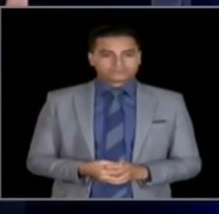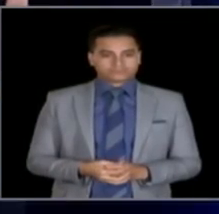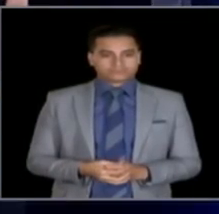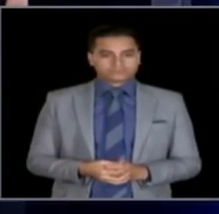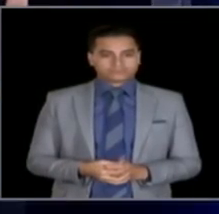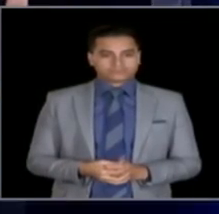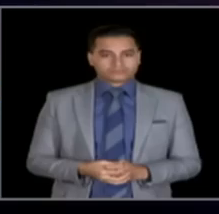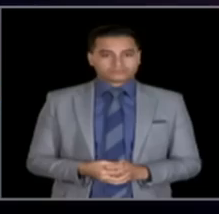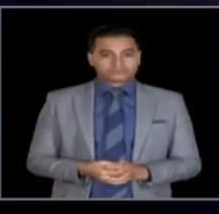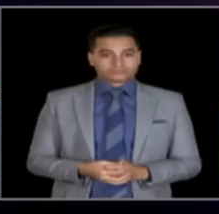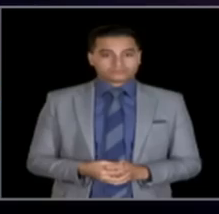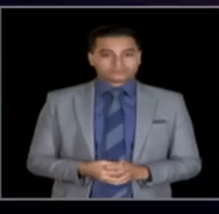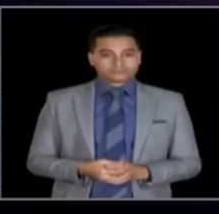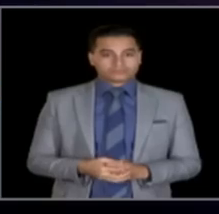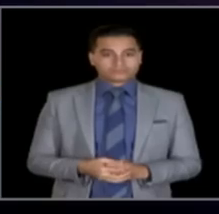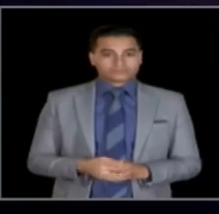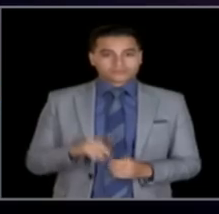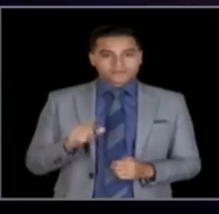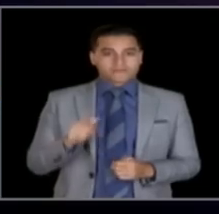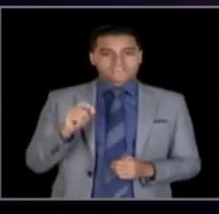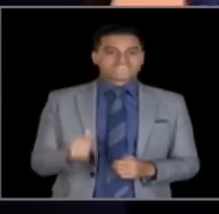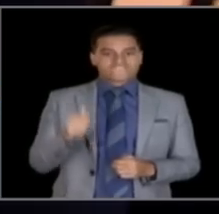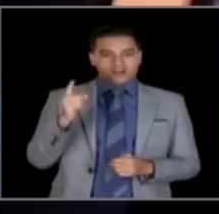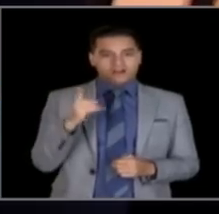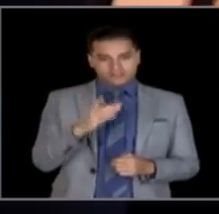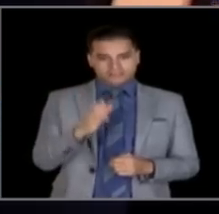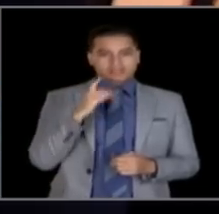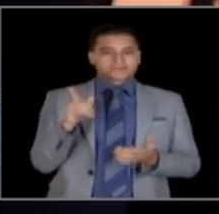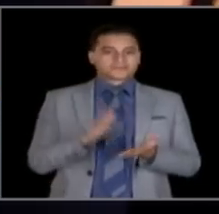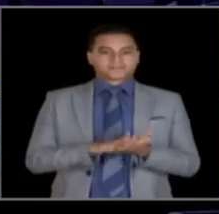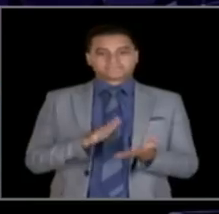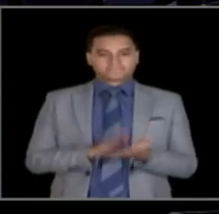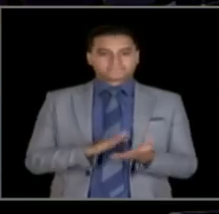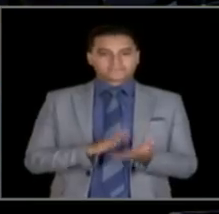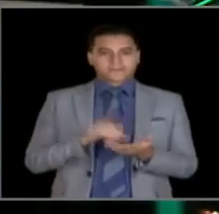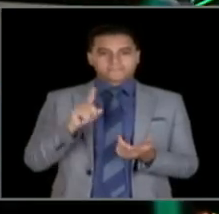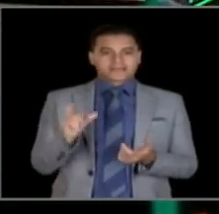بافارد. بنيامين بافارد، إجابة صحيحة.